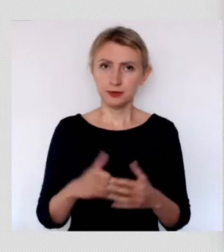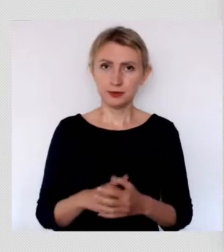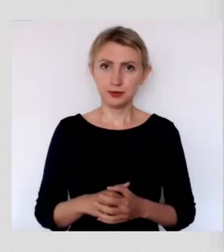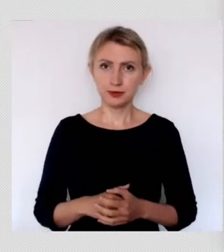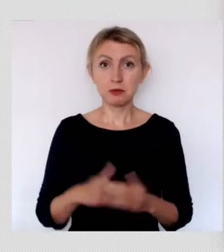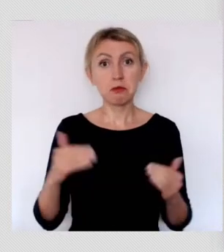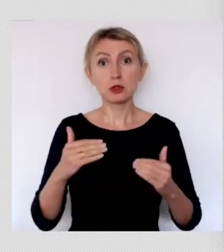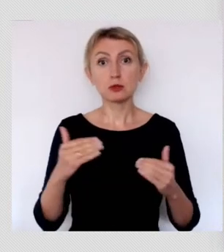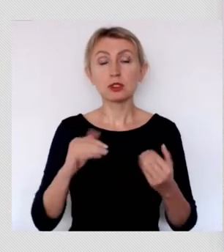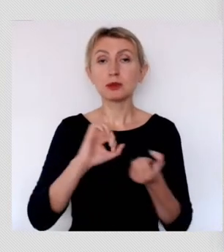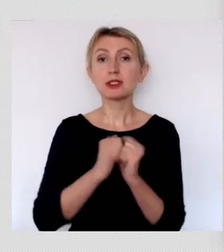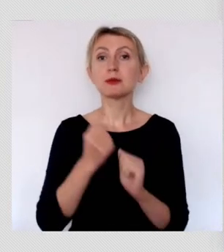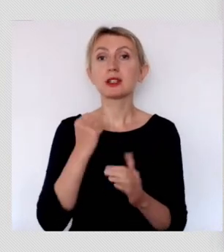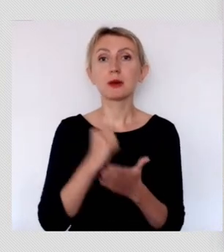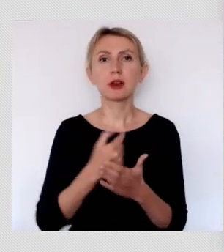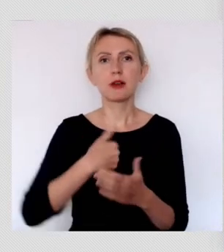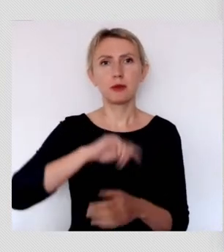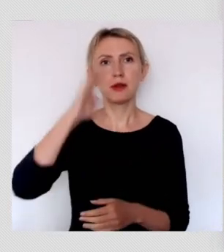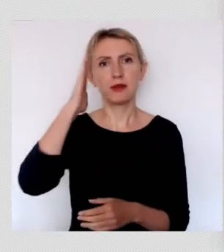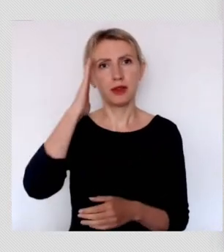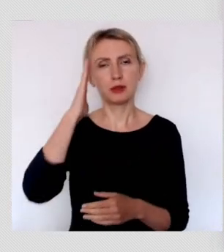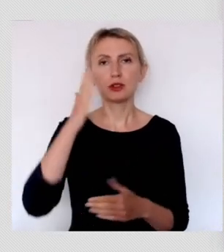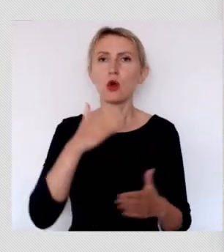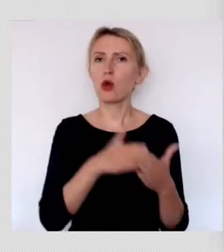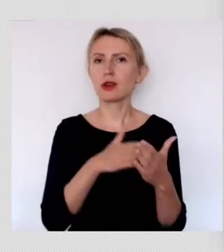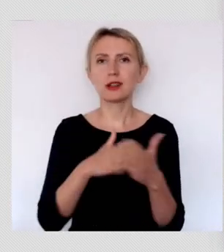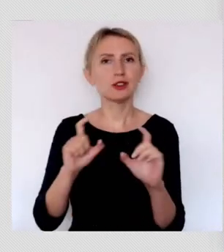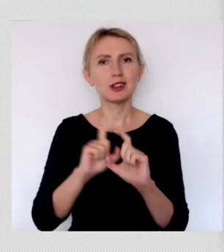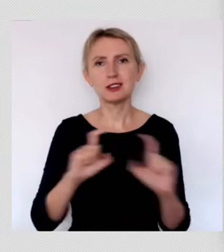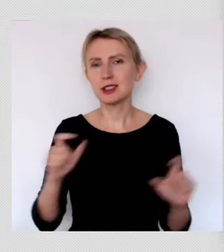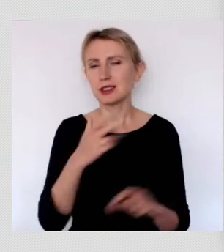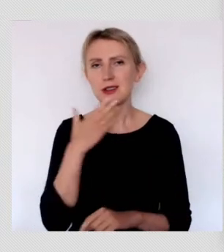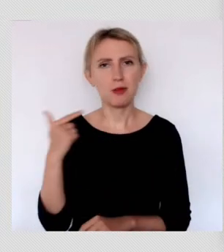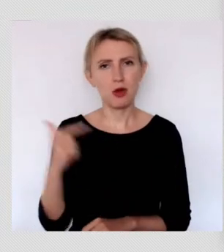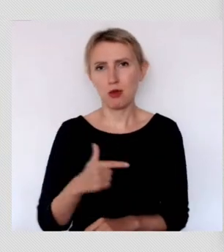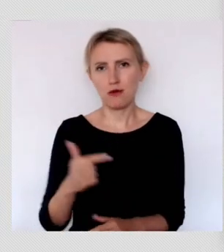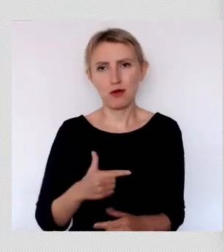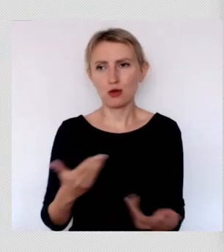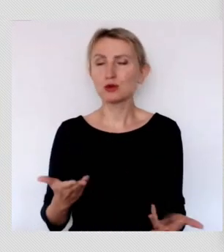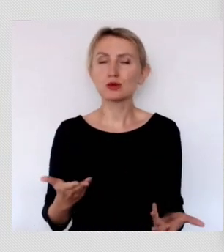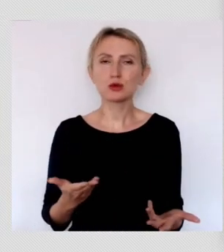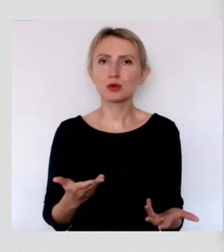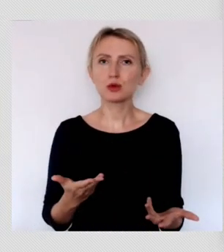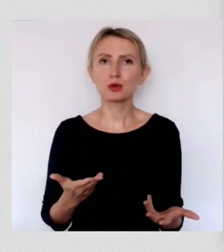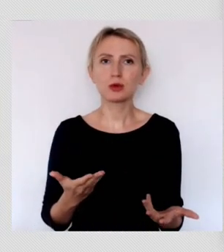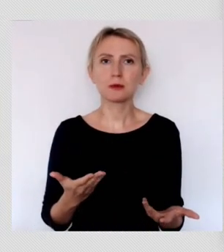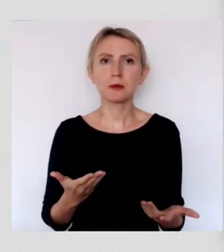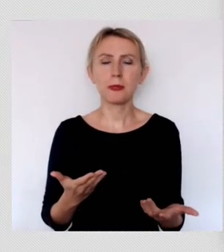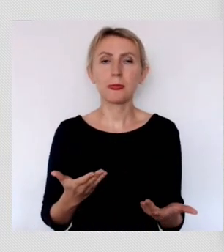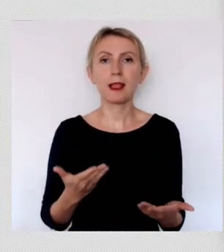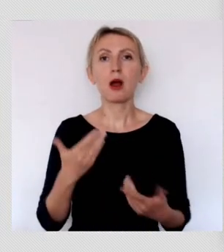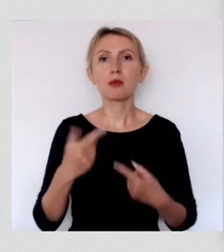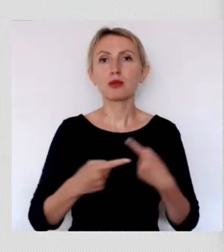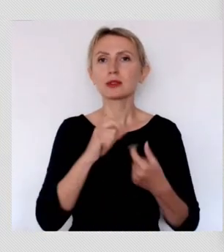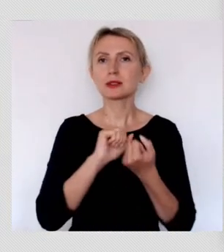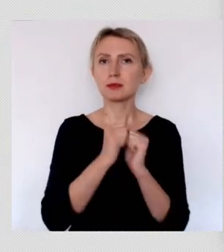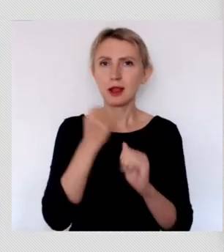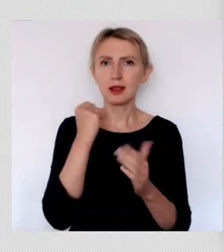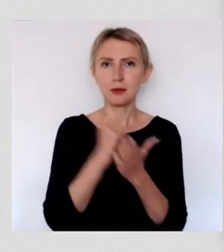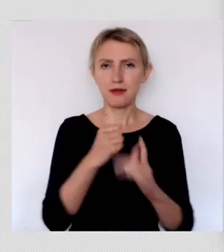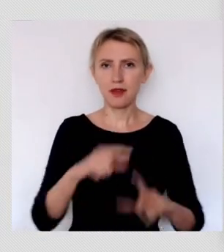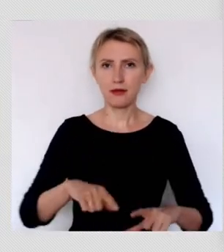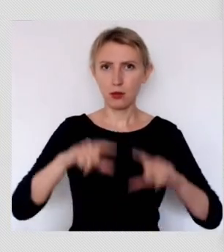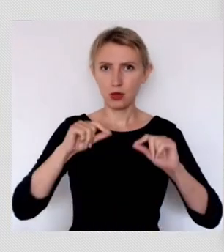dojdzie do takiej zmiany prawa. Wiemy, że tutaj żadne ograniczenia czasowe nie obowiązują, jeśli chodzi o proces zmiany prawa